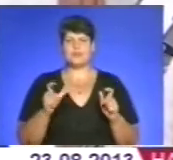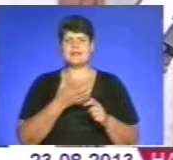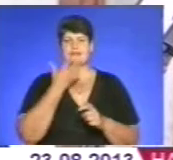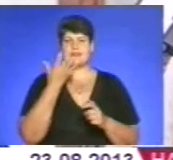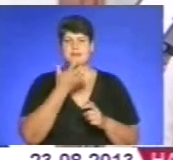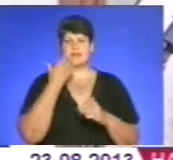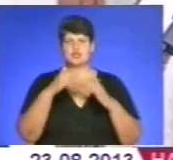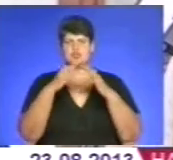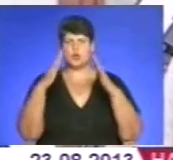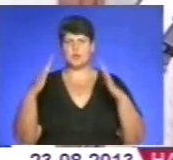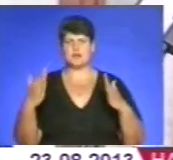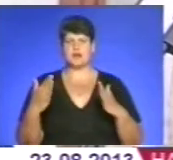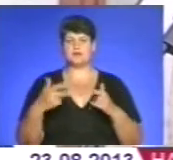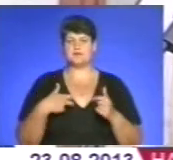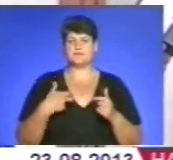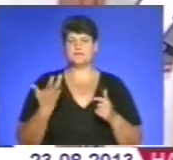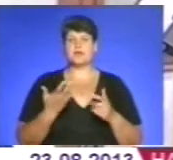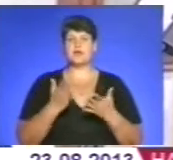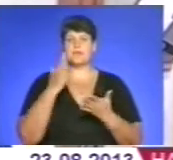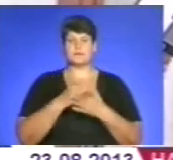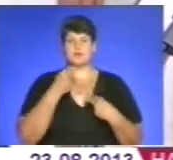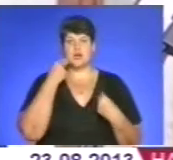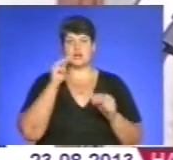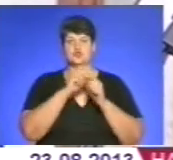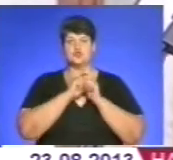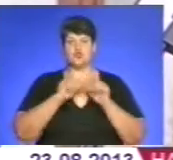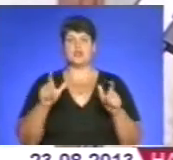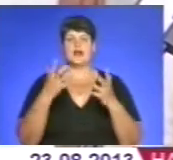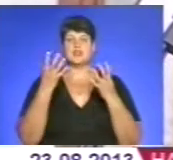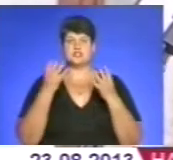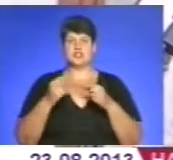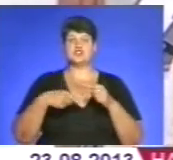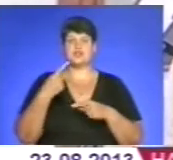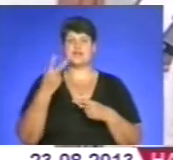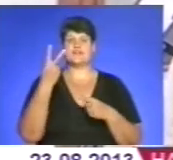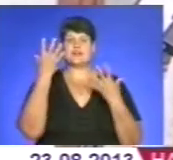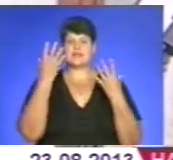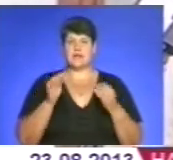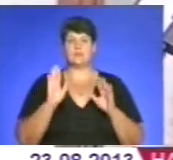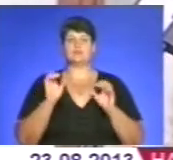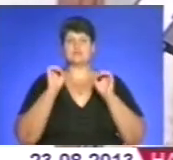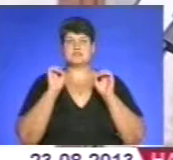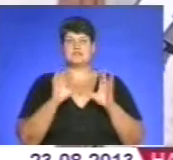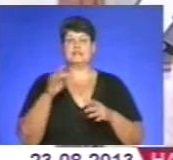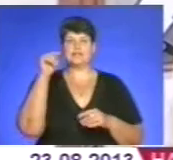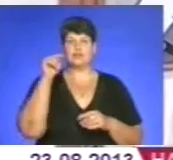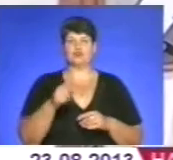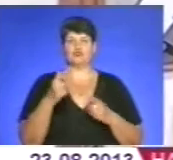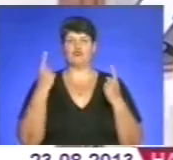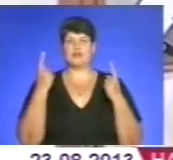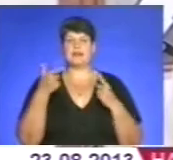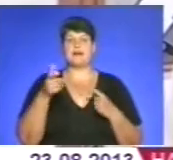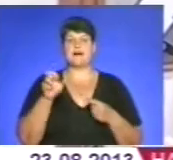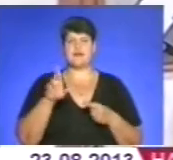тепличний комбінат, найкращі школи, а через два дні ми будемо здавати тут, в Великих Гаях, найкращий